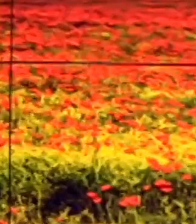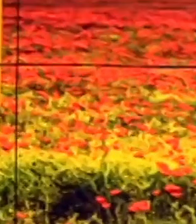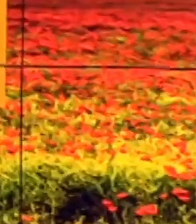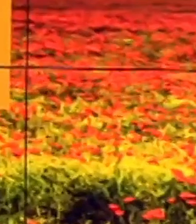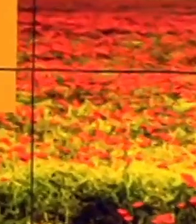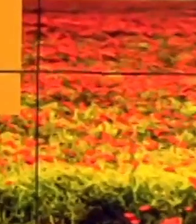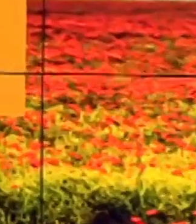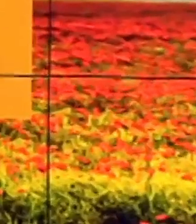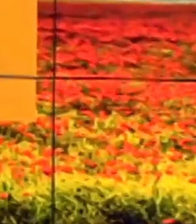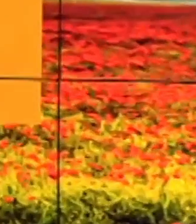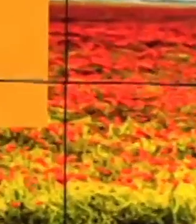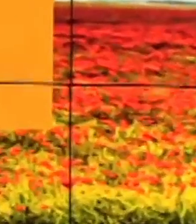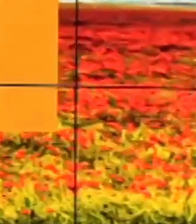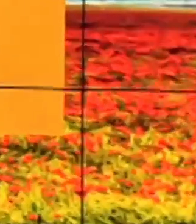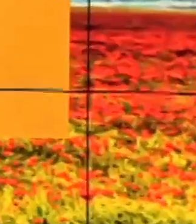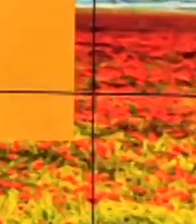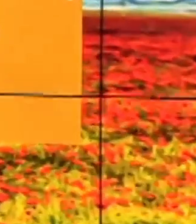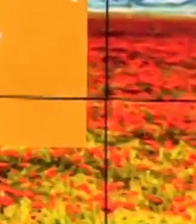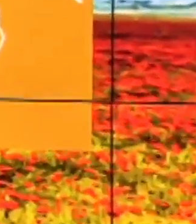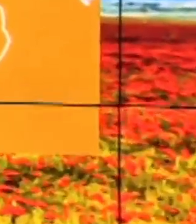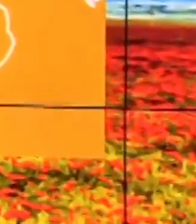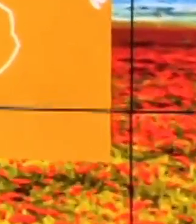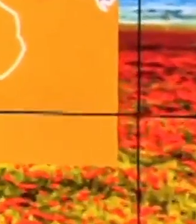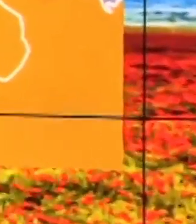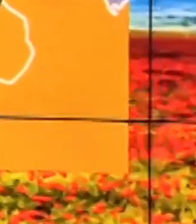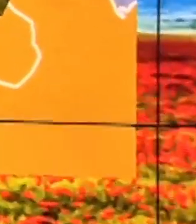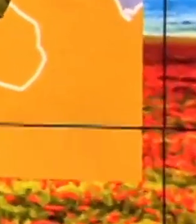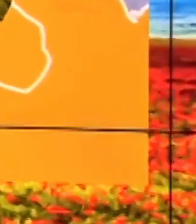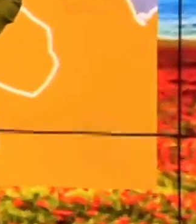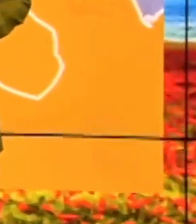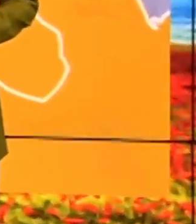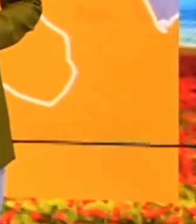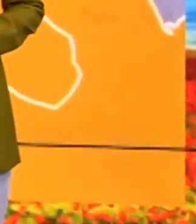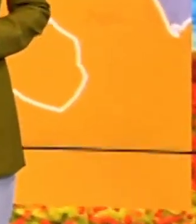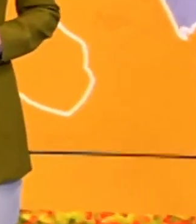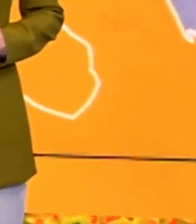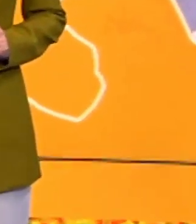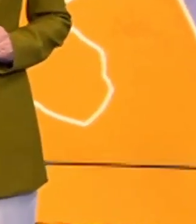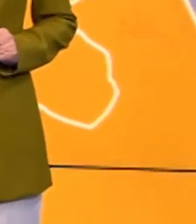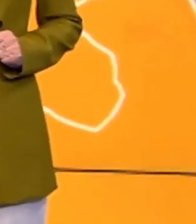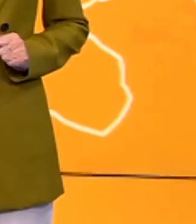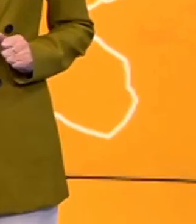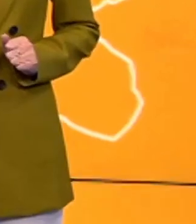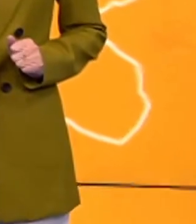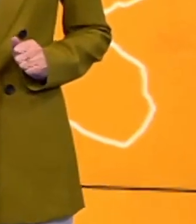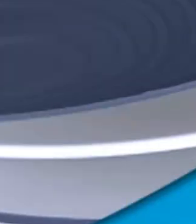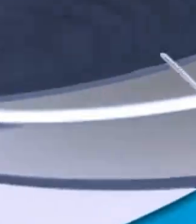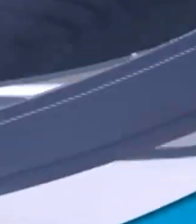21, түнде 12 градус жылы болады. Назарларыңызға рахмет, ұлттық арна қосулы болсын.